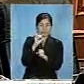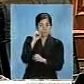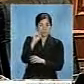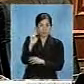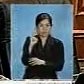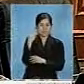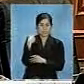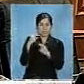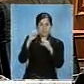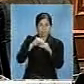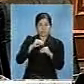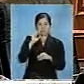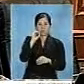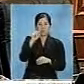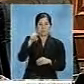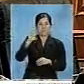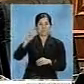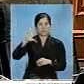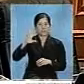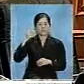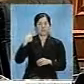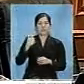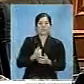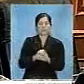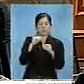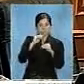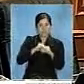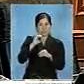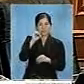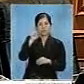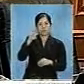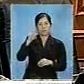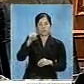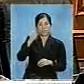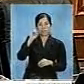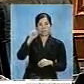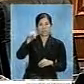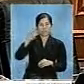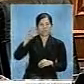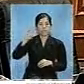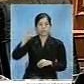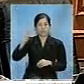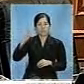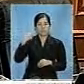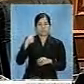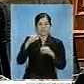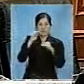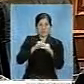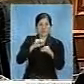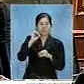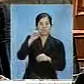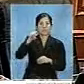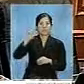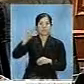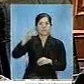0.65 แล้วปี53ขึ้นไปเป็น 0.67 และปี54ขึ้นไปเป็น 0.74